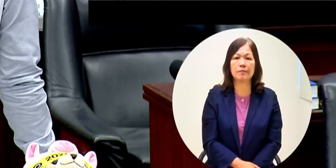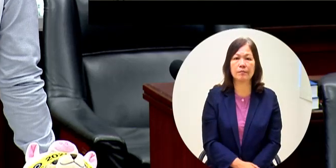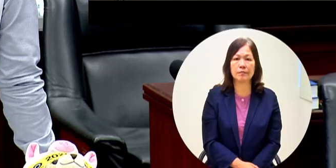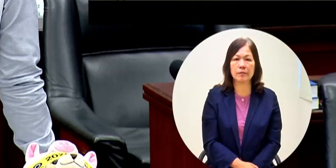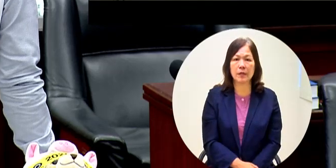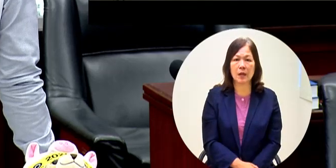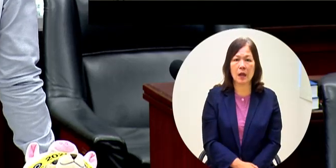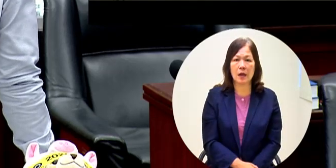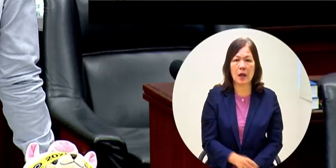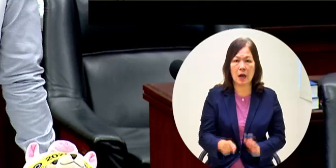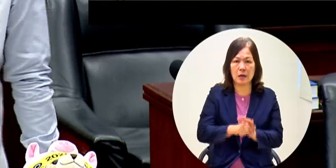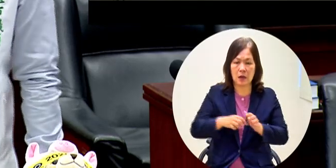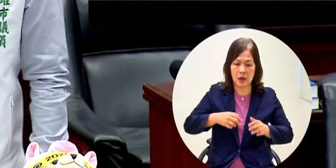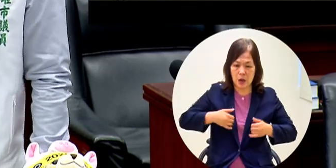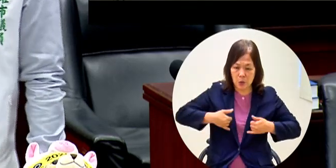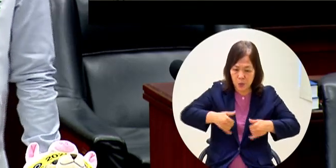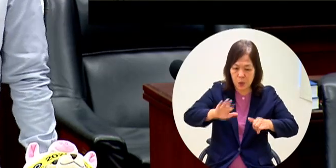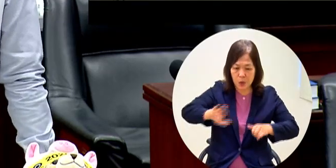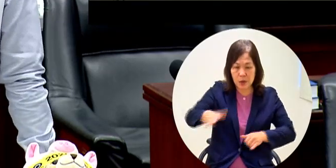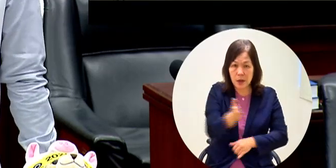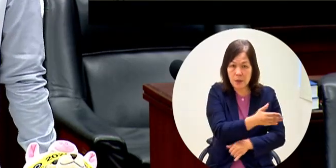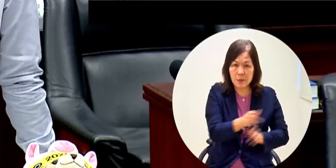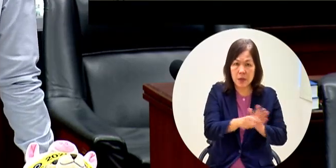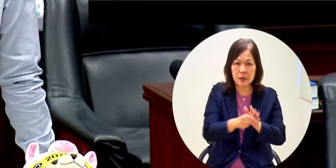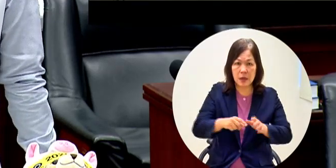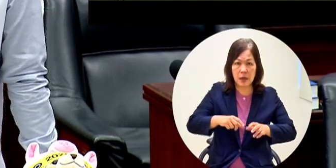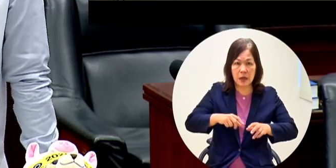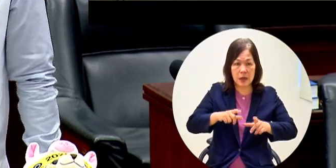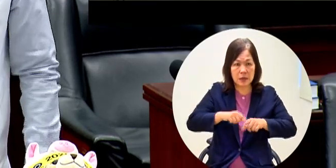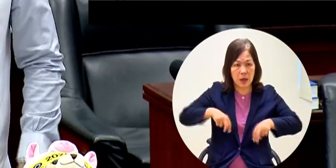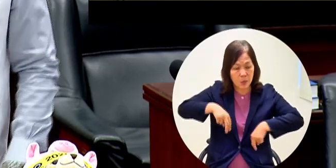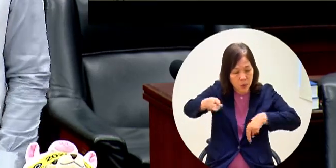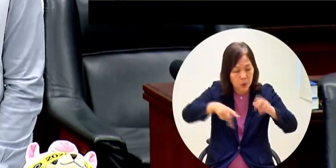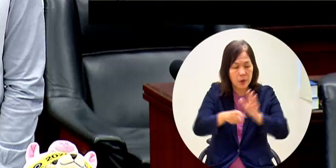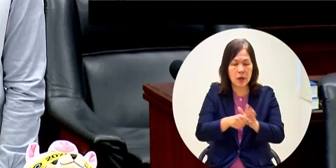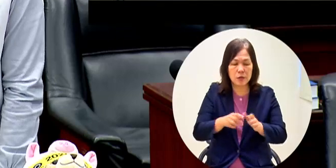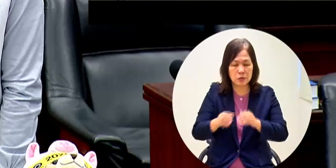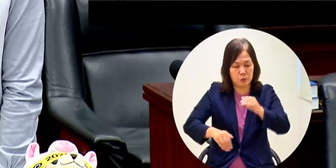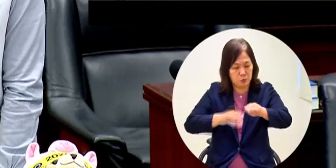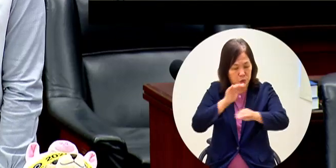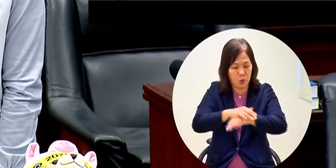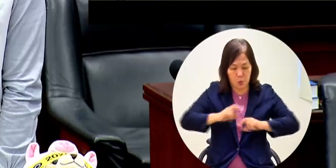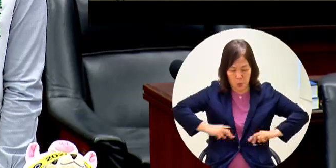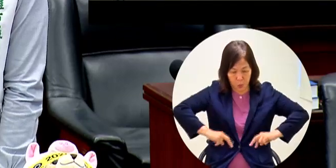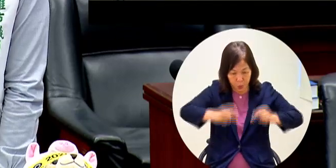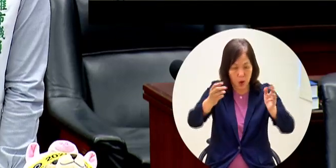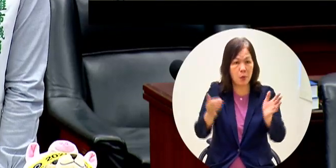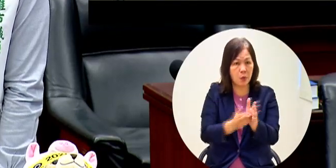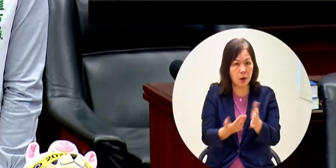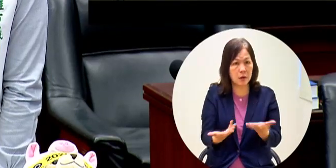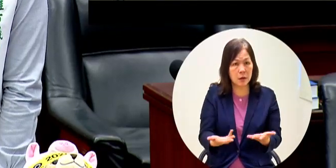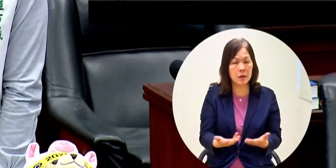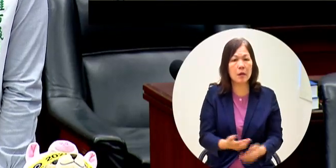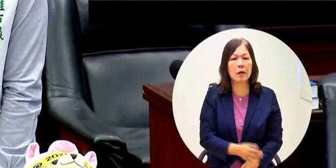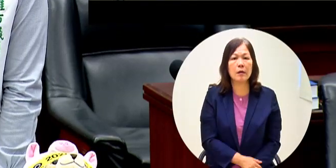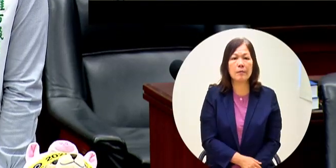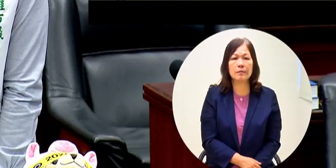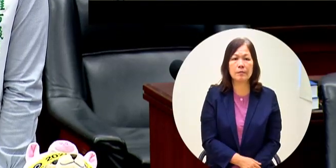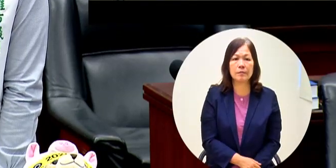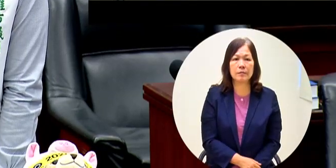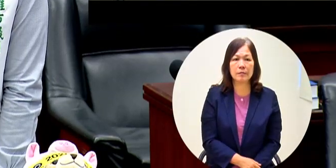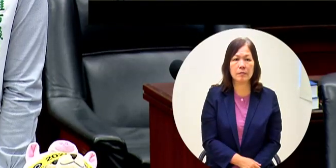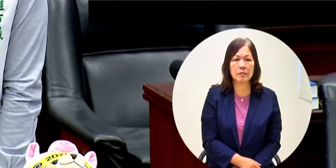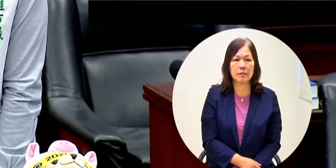运大道两侧的人行道，你什么时候可以给我完全的整修，完全的去修复它的状